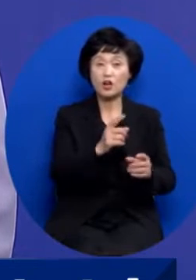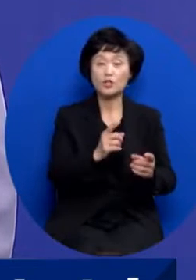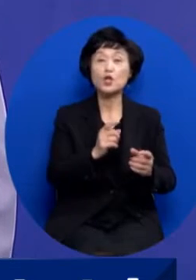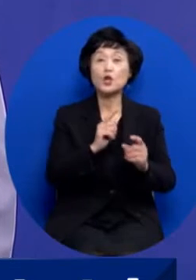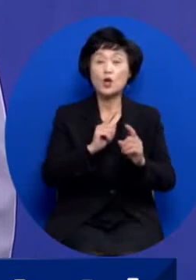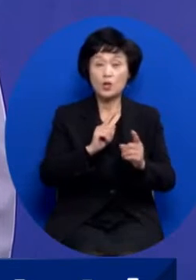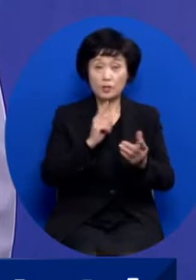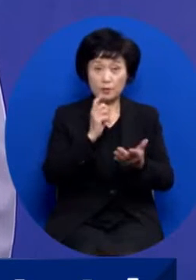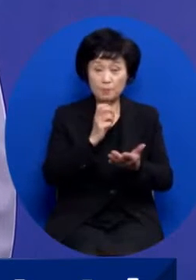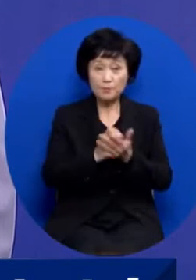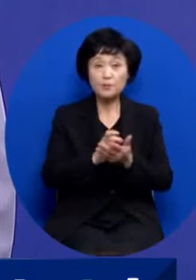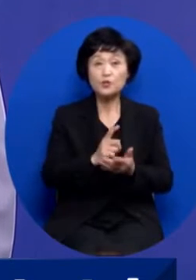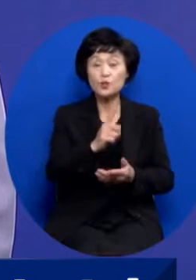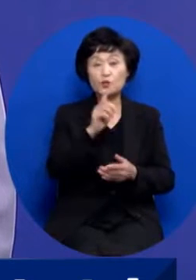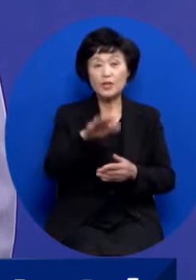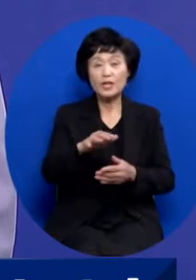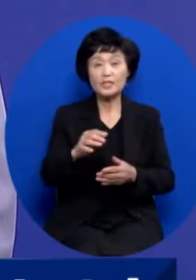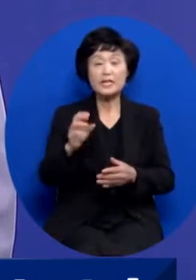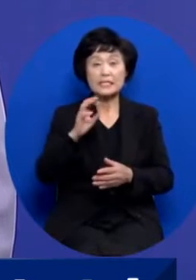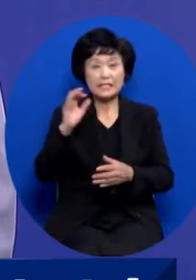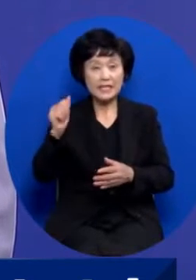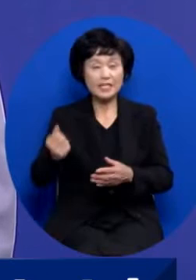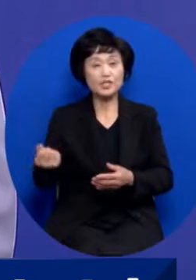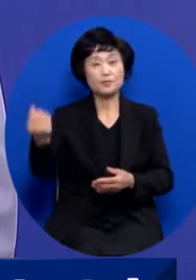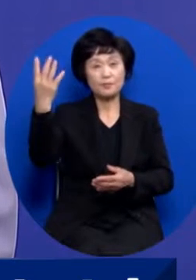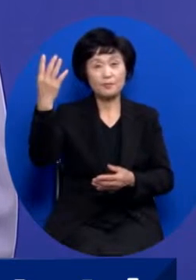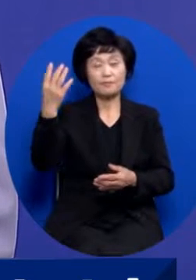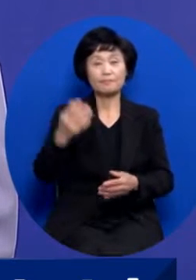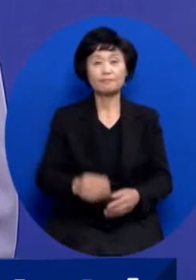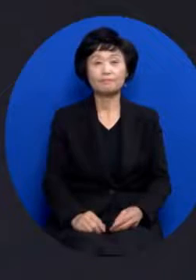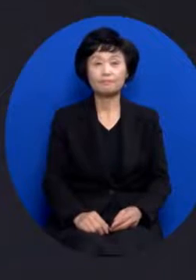소송에서 CTS의 손을 들어줬습니다. 최대진 기자입니다.